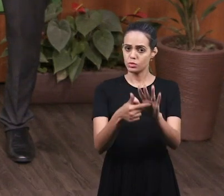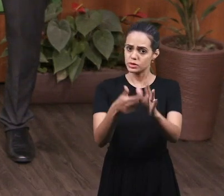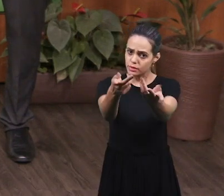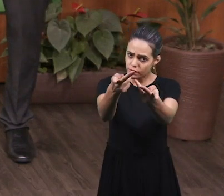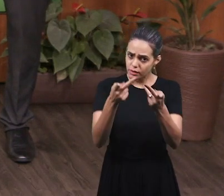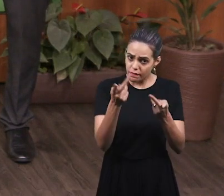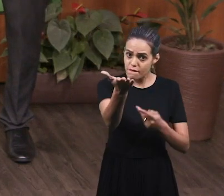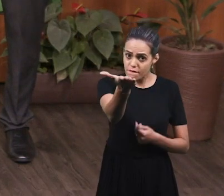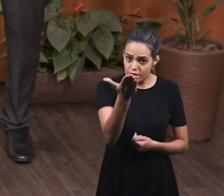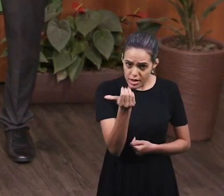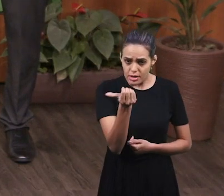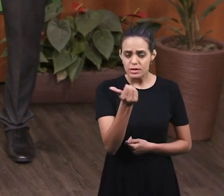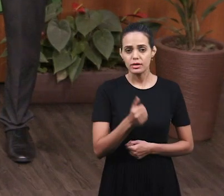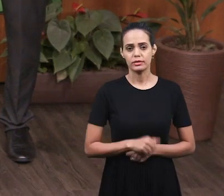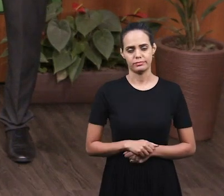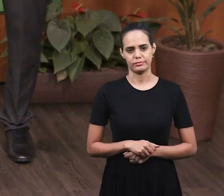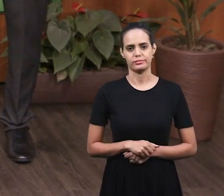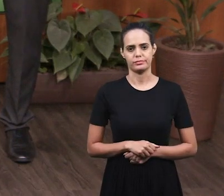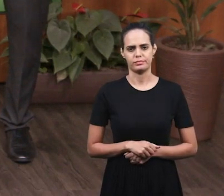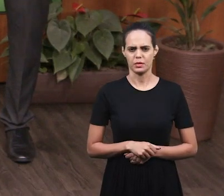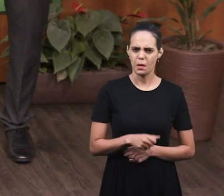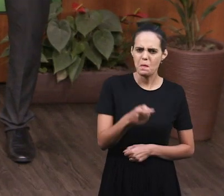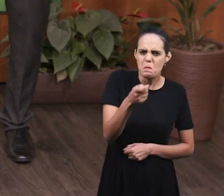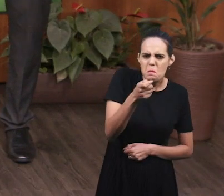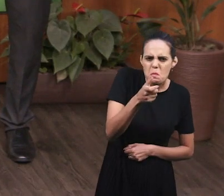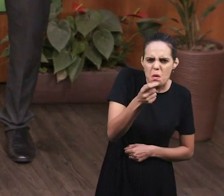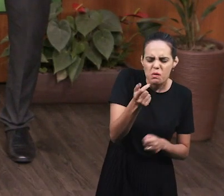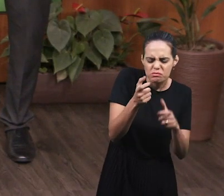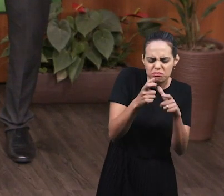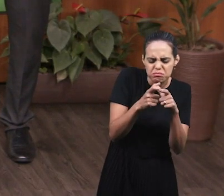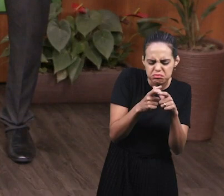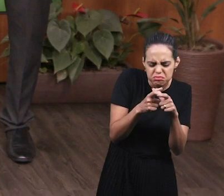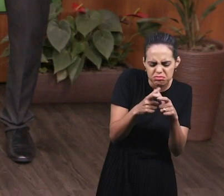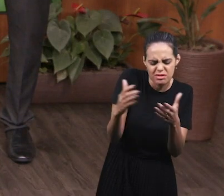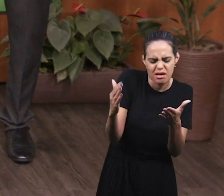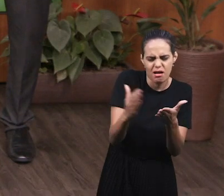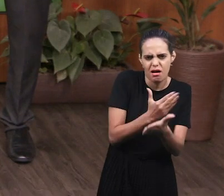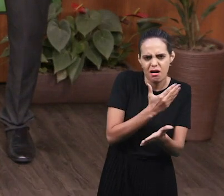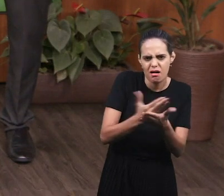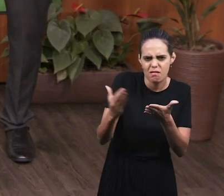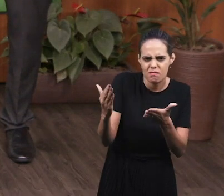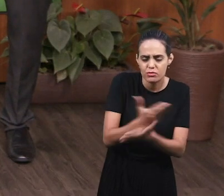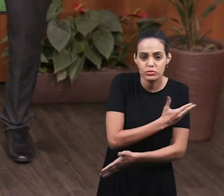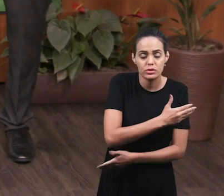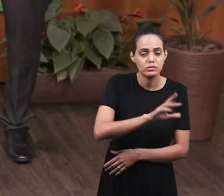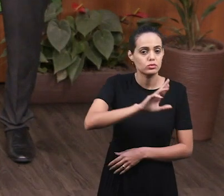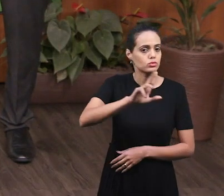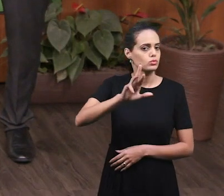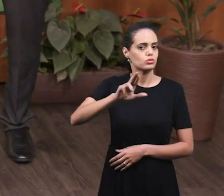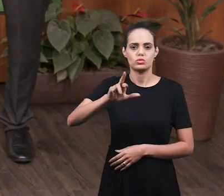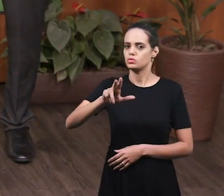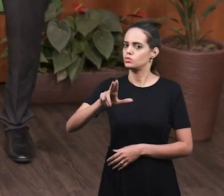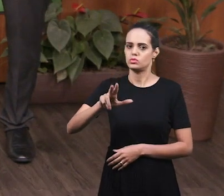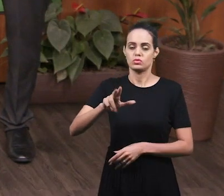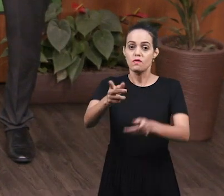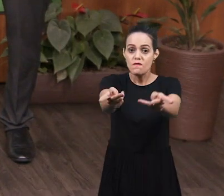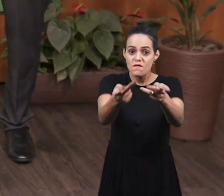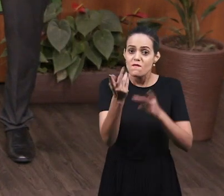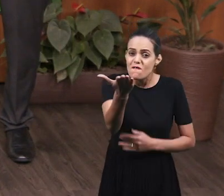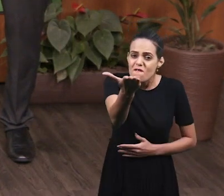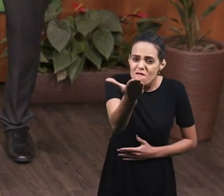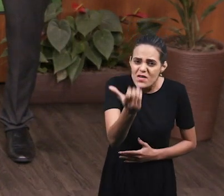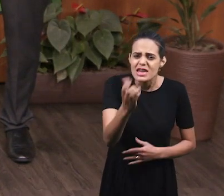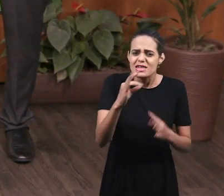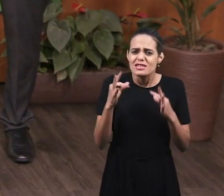à moi, et pas quelques-uns, pas peu, mais